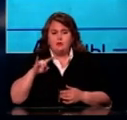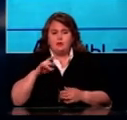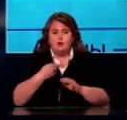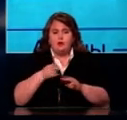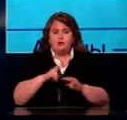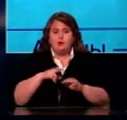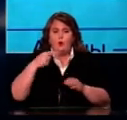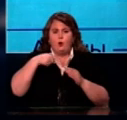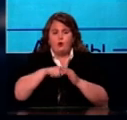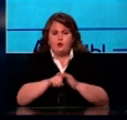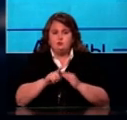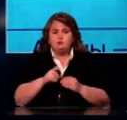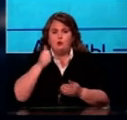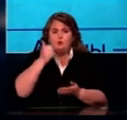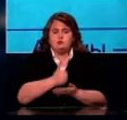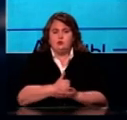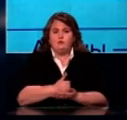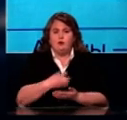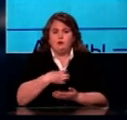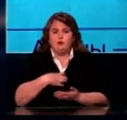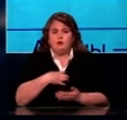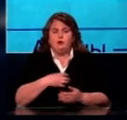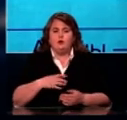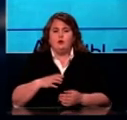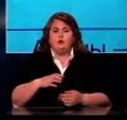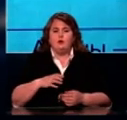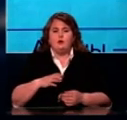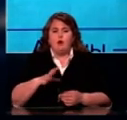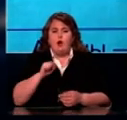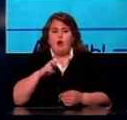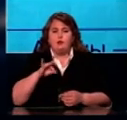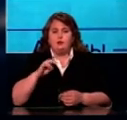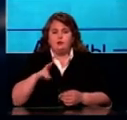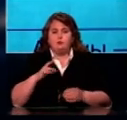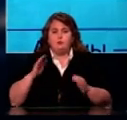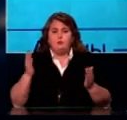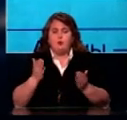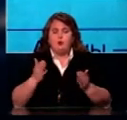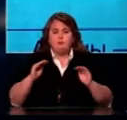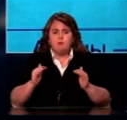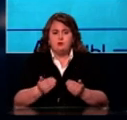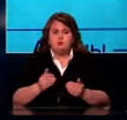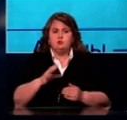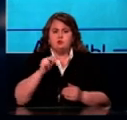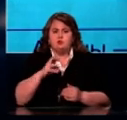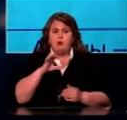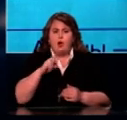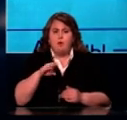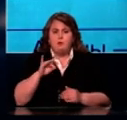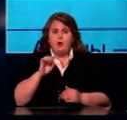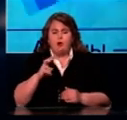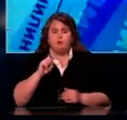– это органические основания. Анилин – более слабое основание, чем амины и аммиак.